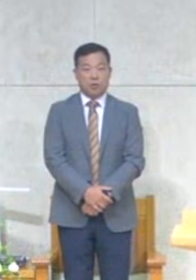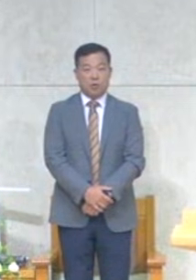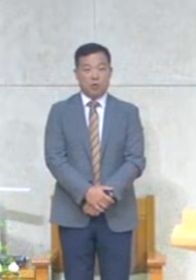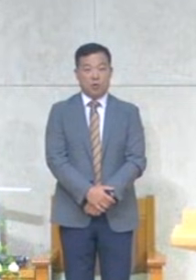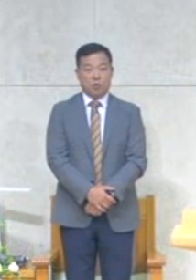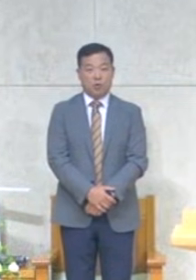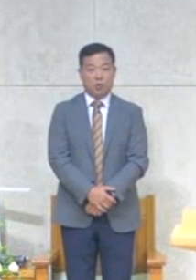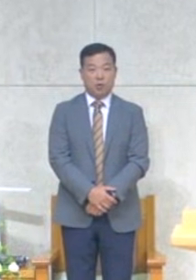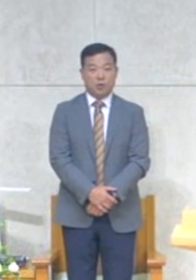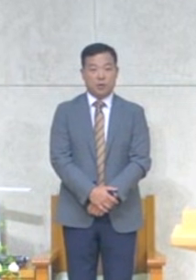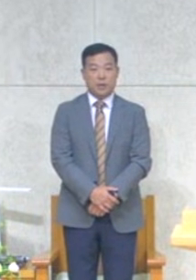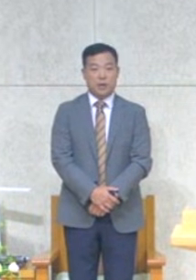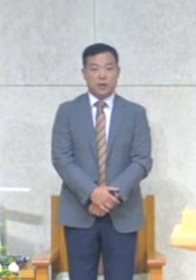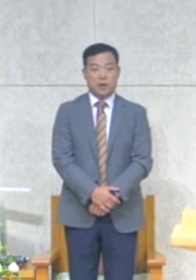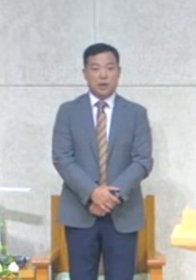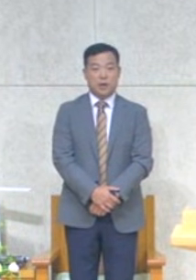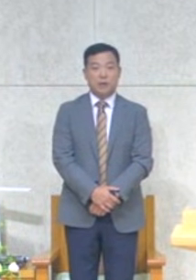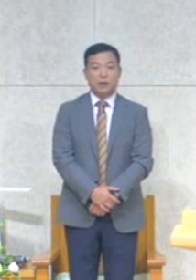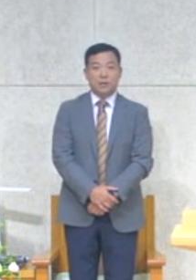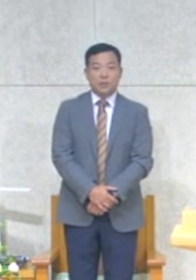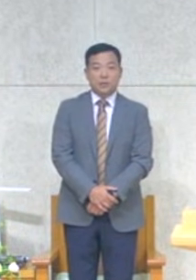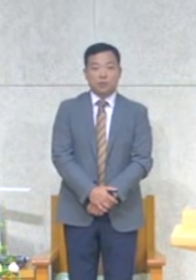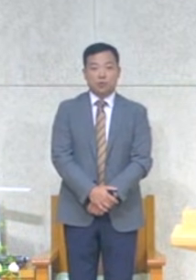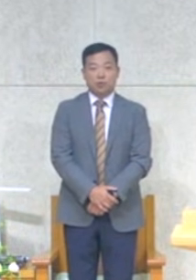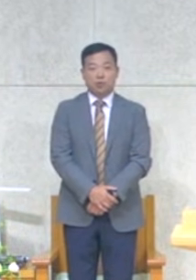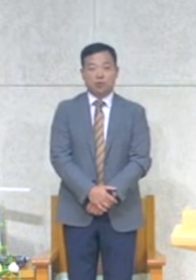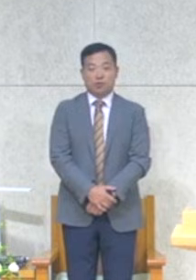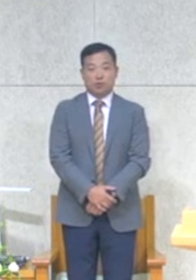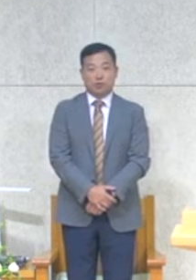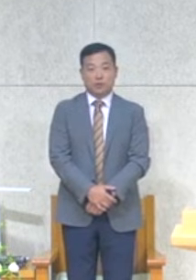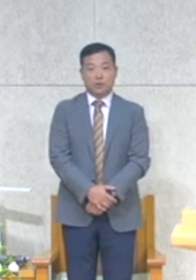화려한 동산